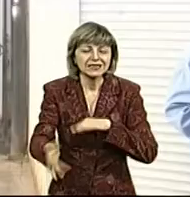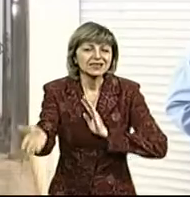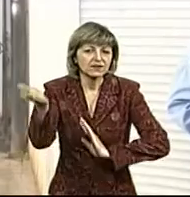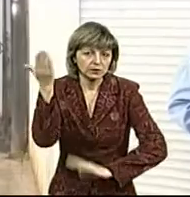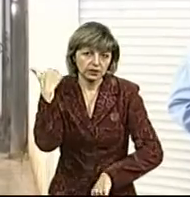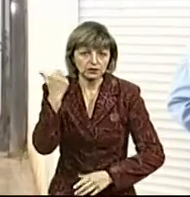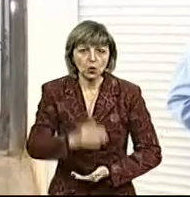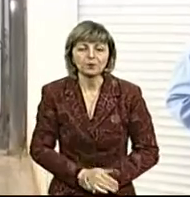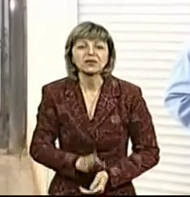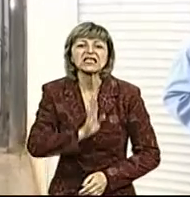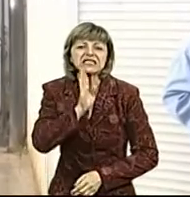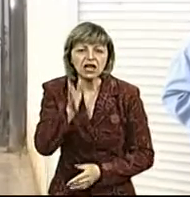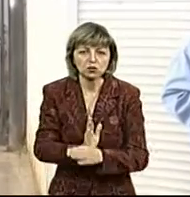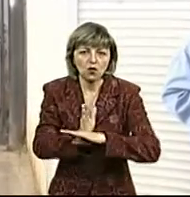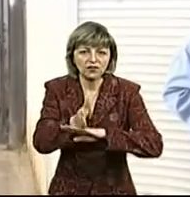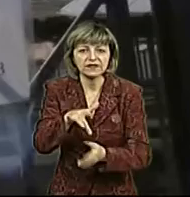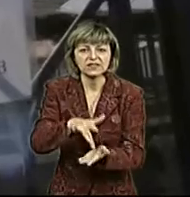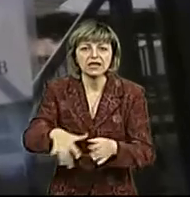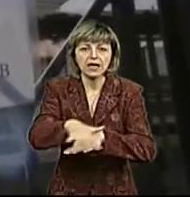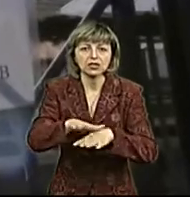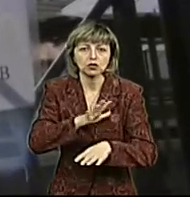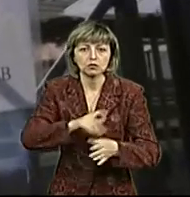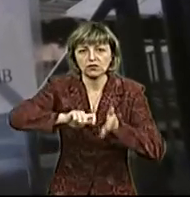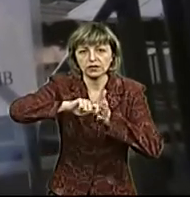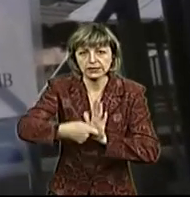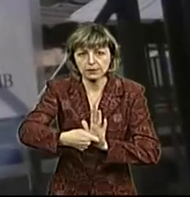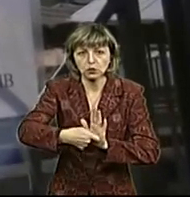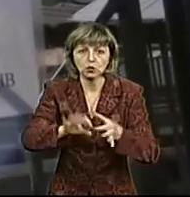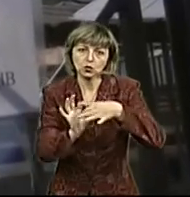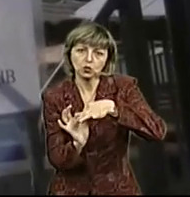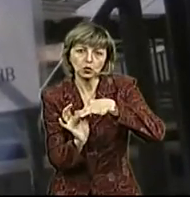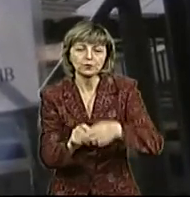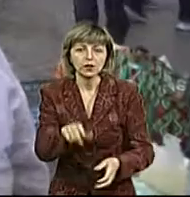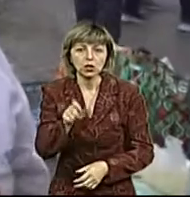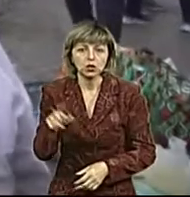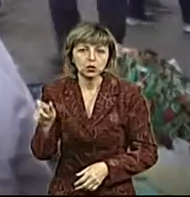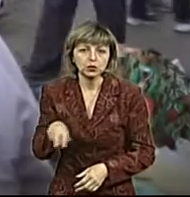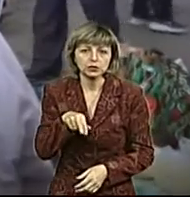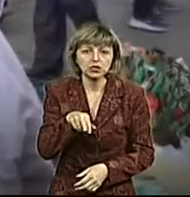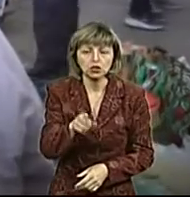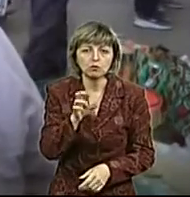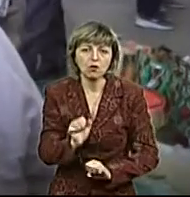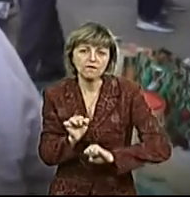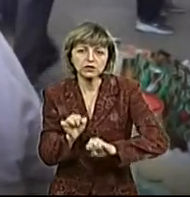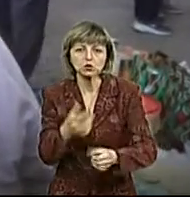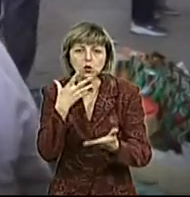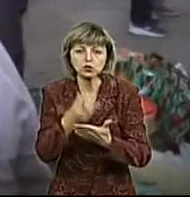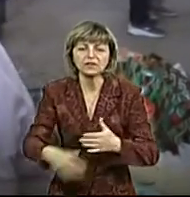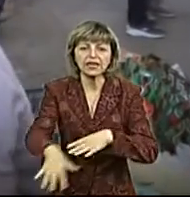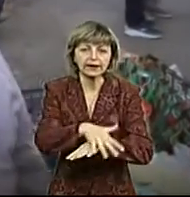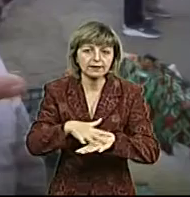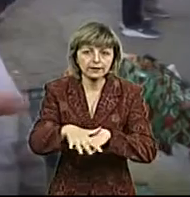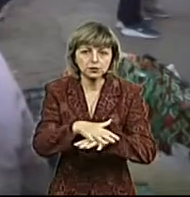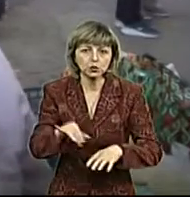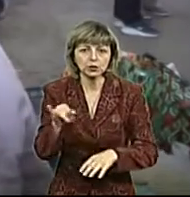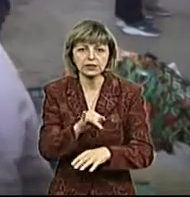давним-давно. Зранку вхід у центральний ринок був на замку. Люди йдуть, бо вони відстоюють свій ринок, і